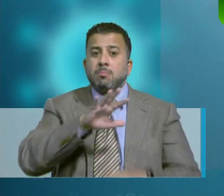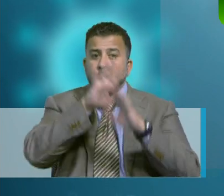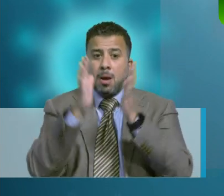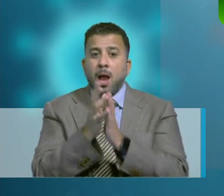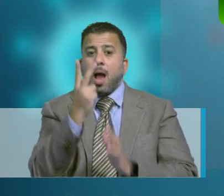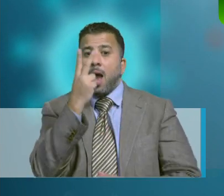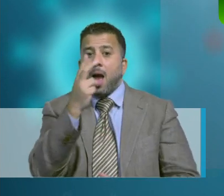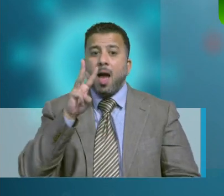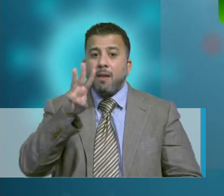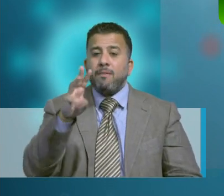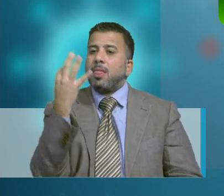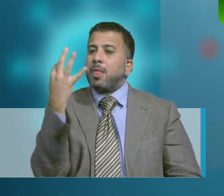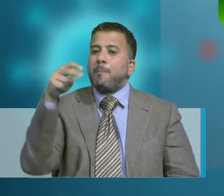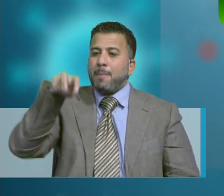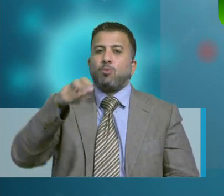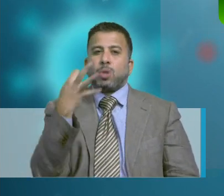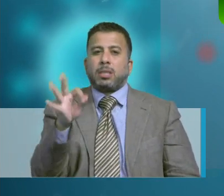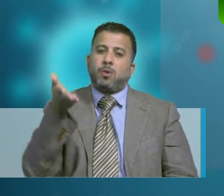2038 وفاة.